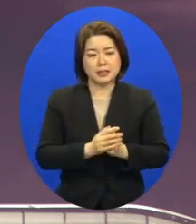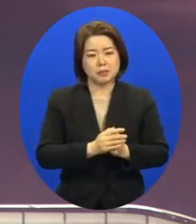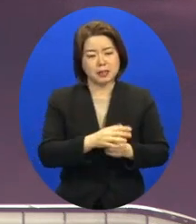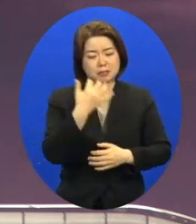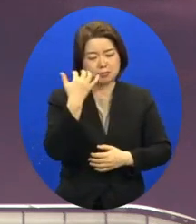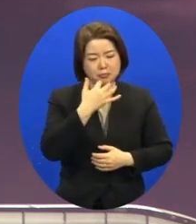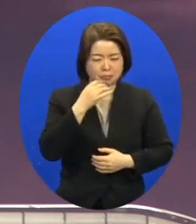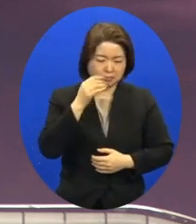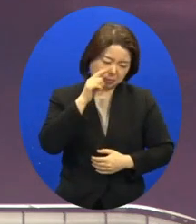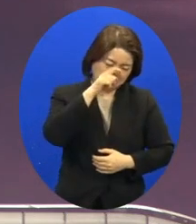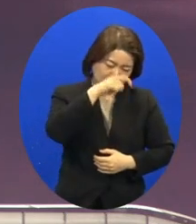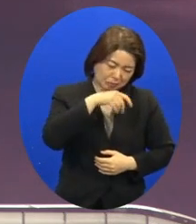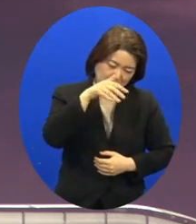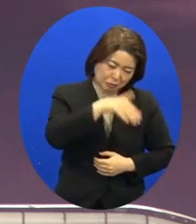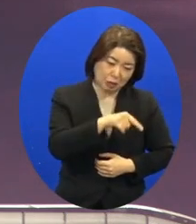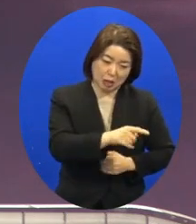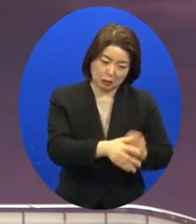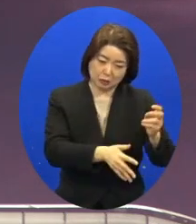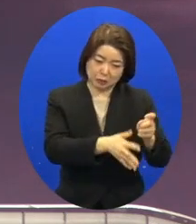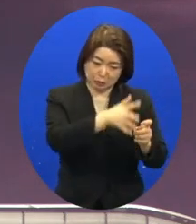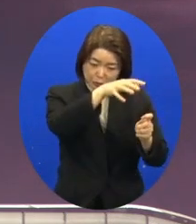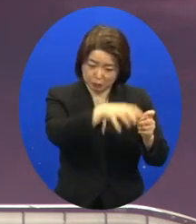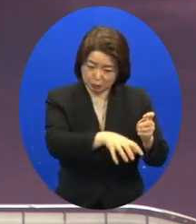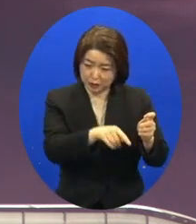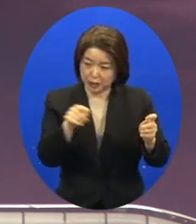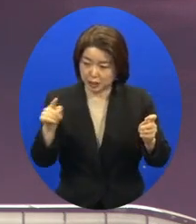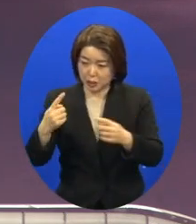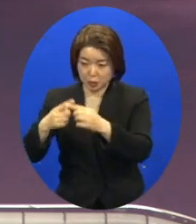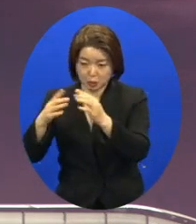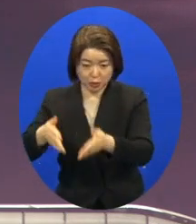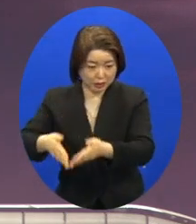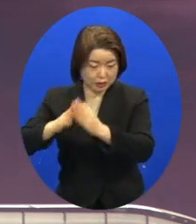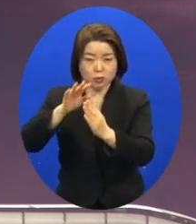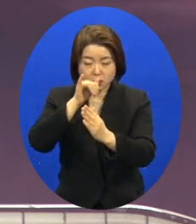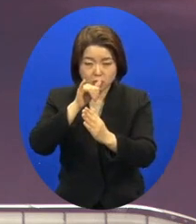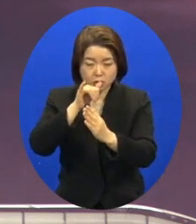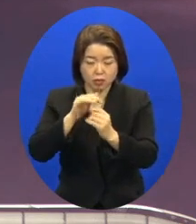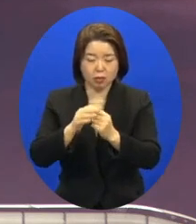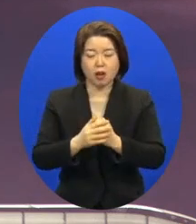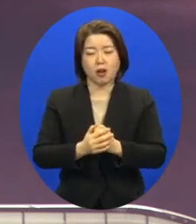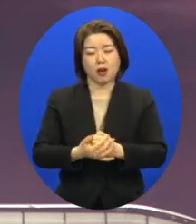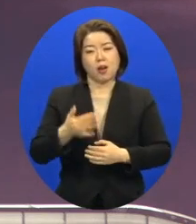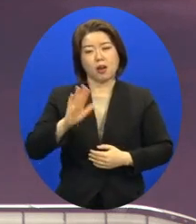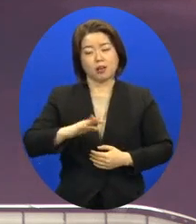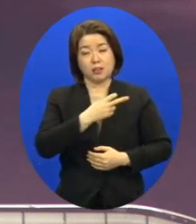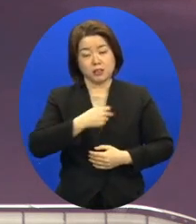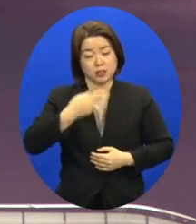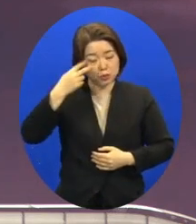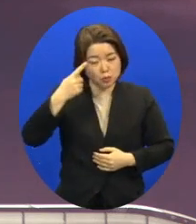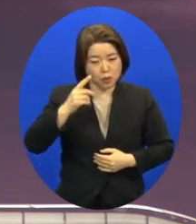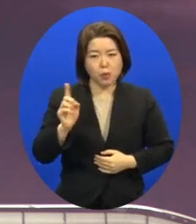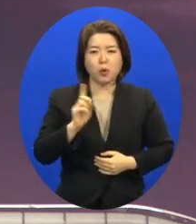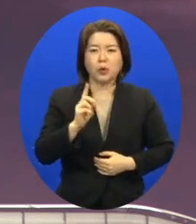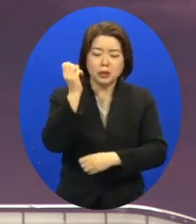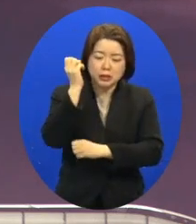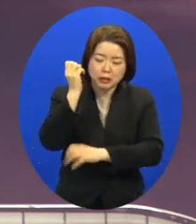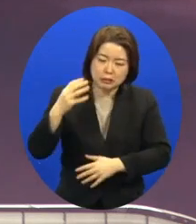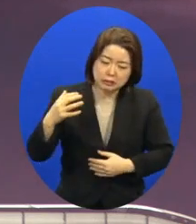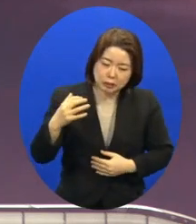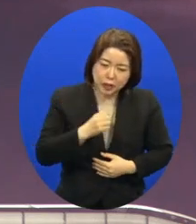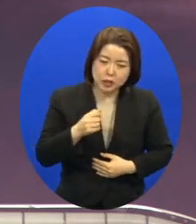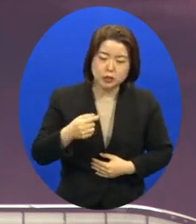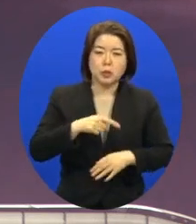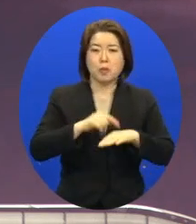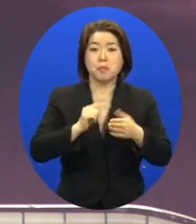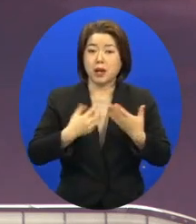교회, 도대체 사도 바울이 무슨 근거로 그렇게 낙심하지 않을 수 있었나? 그 고린도